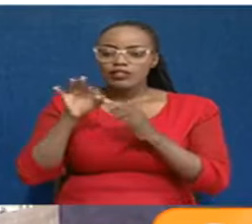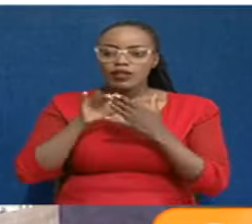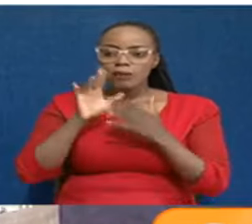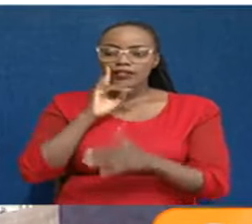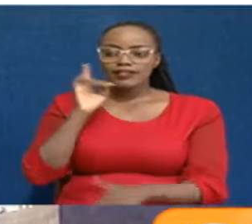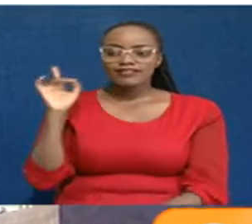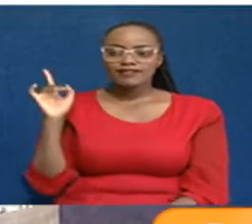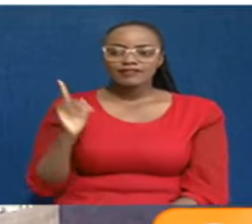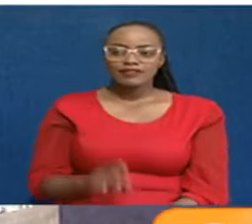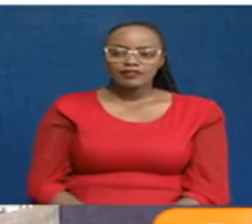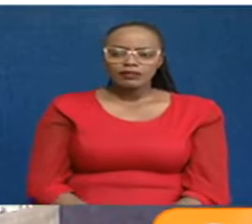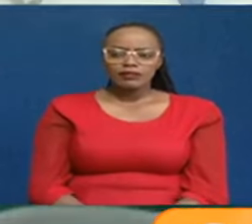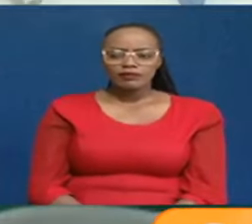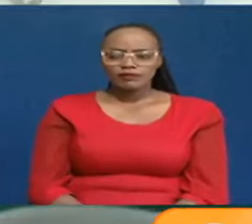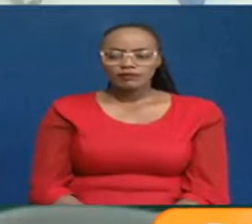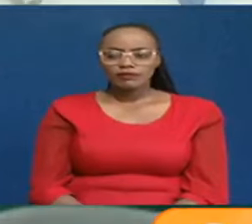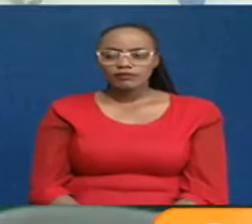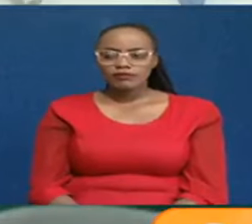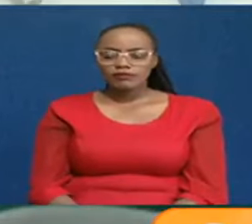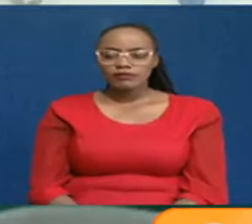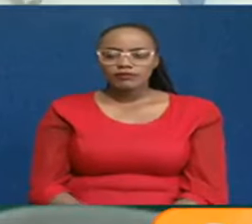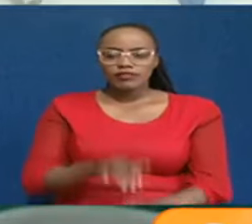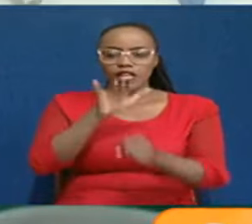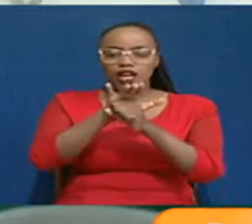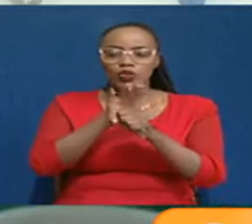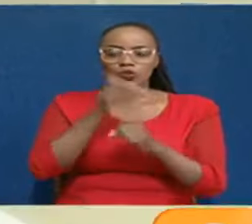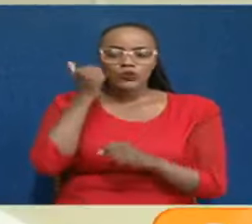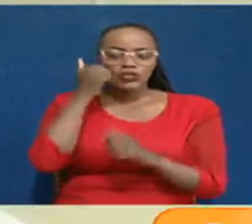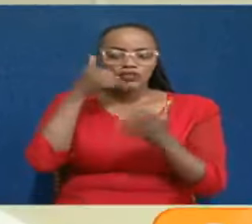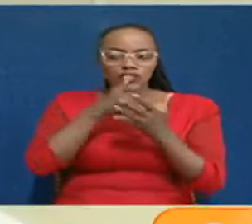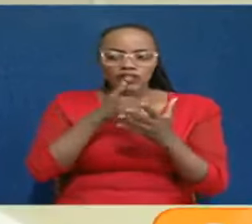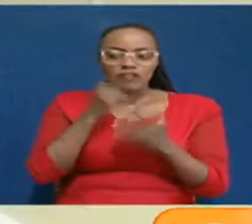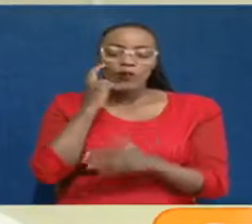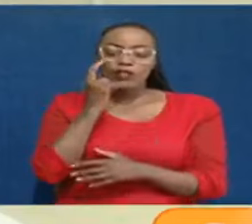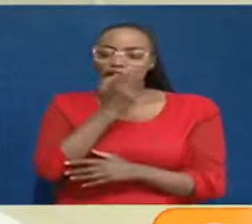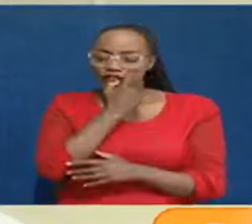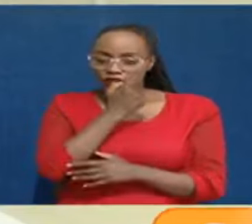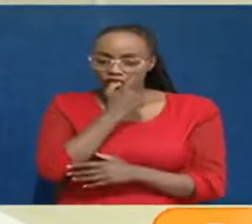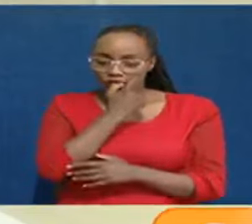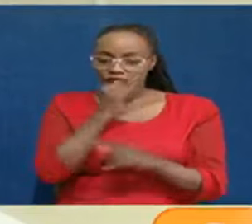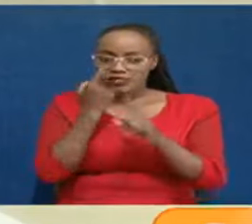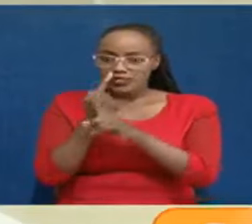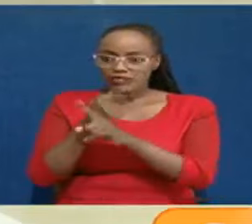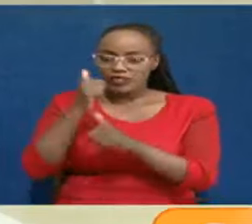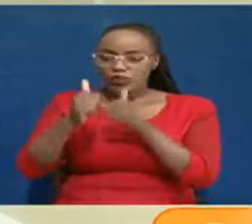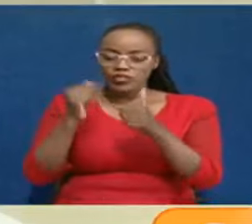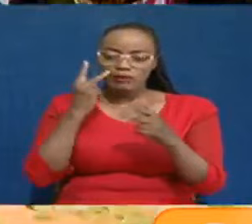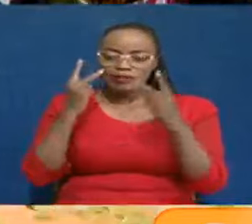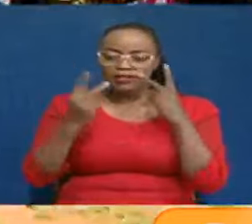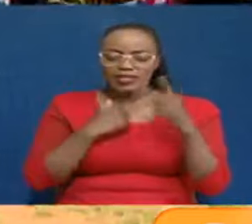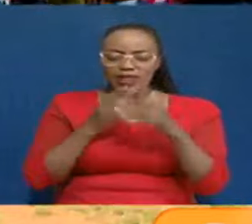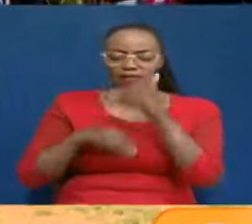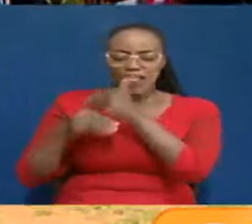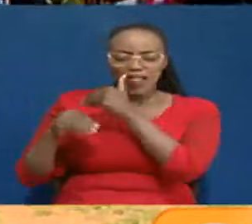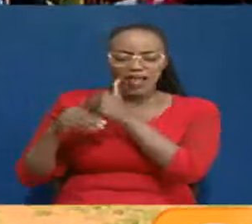ya asia na maumbile. Kuna magonjwa mengi yanayohusiana na macho, vyanzo mbalimbali vikionekana kuchangia magonjwa